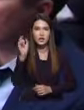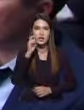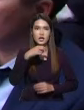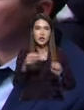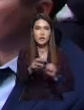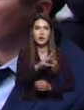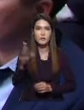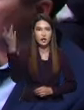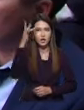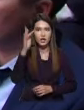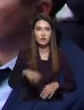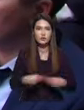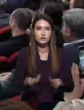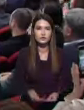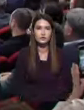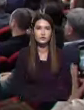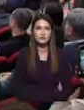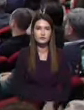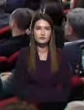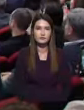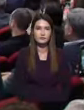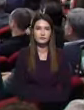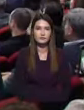миллиард ақш долларын құйған.